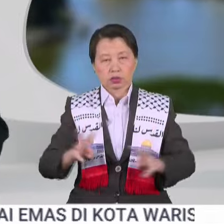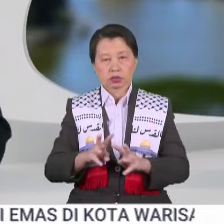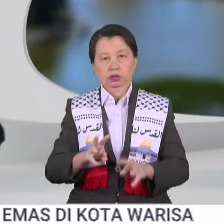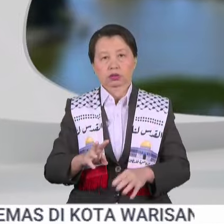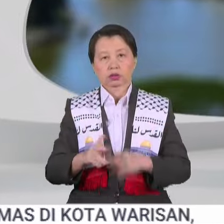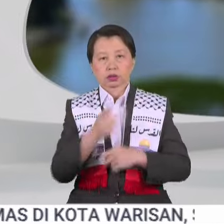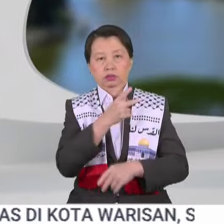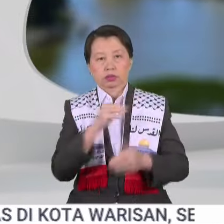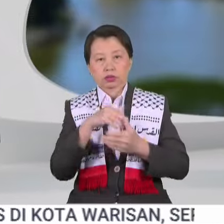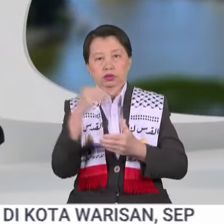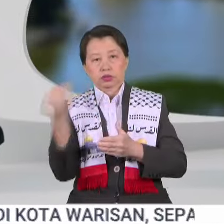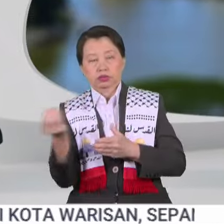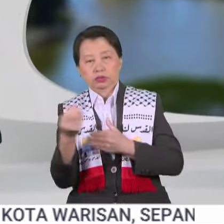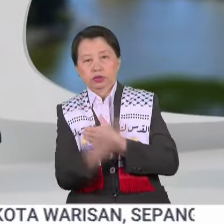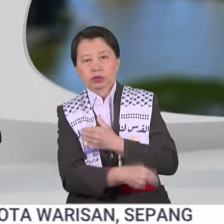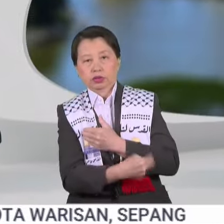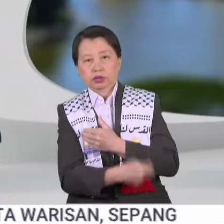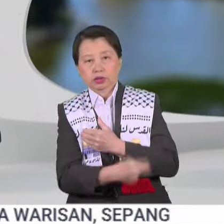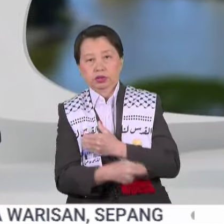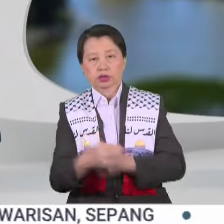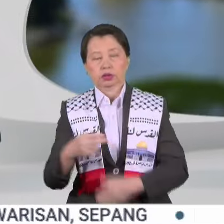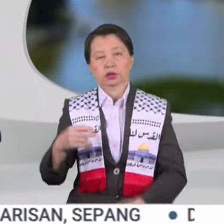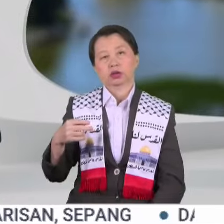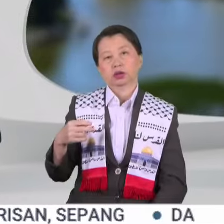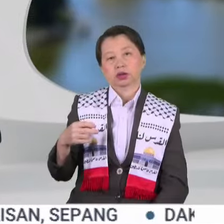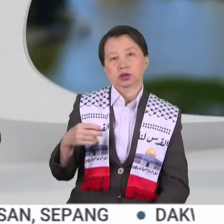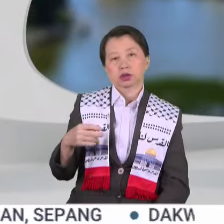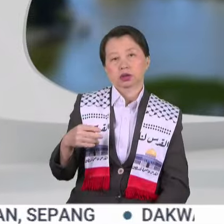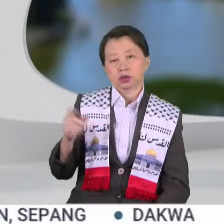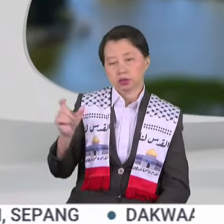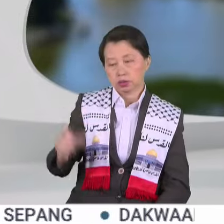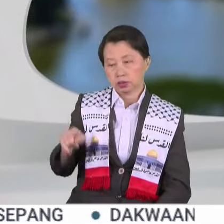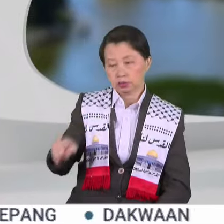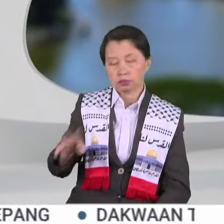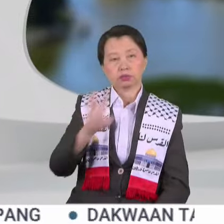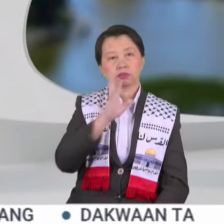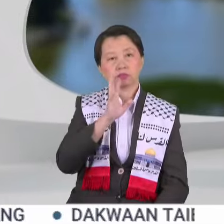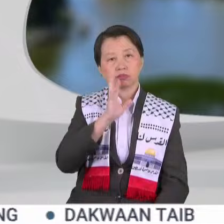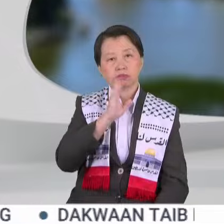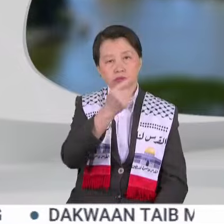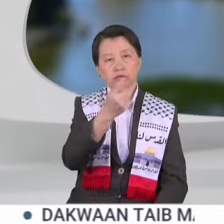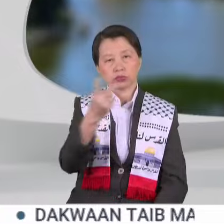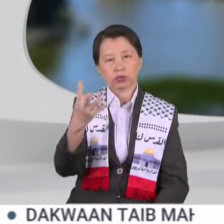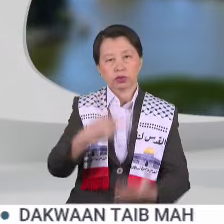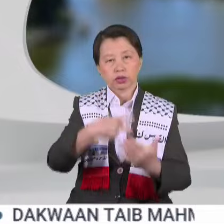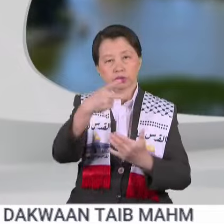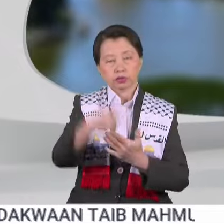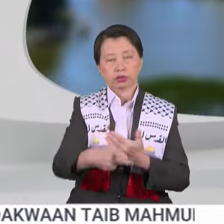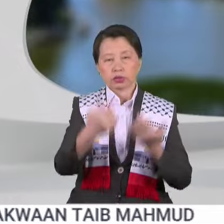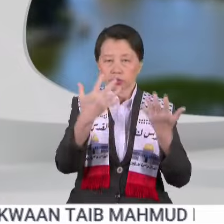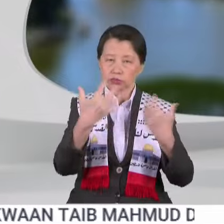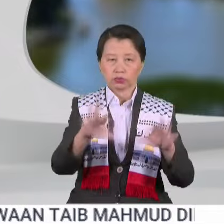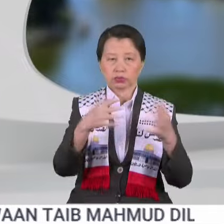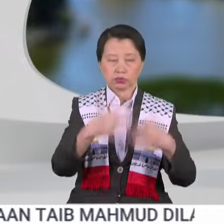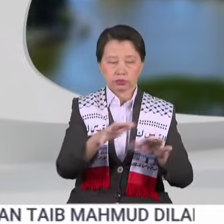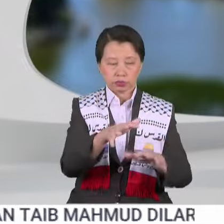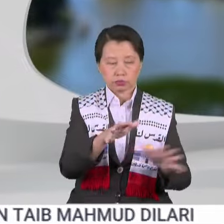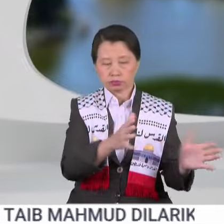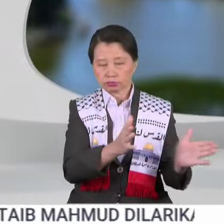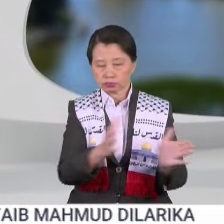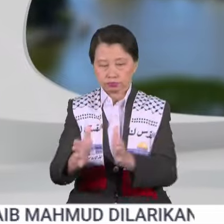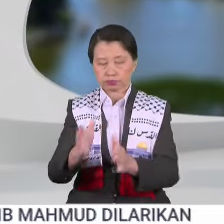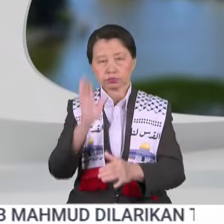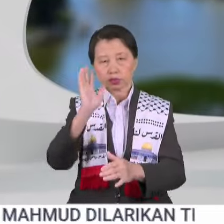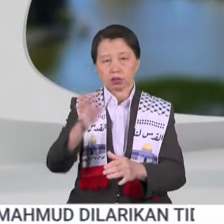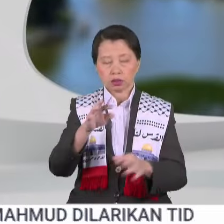Kementerian Luar Negeri, Puan Yang Terutama PYT Ambassador Feni Nuli berkata, beberapa program juga sudah dirancang